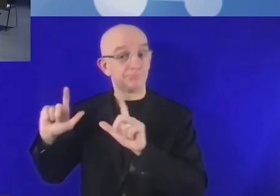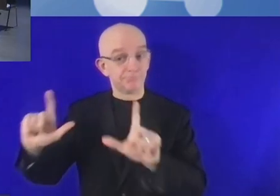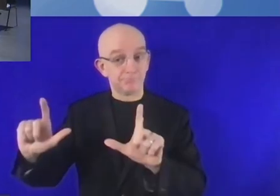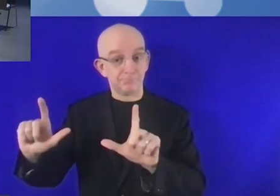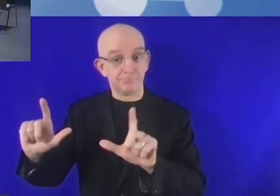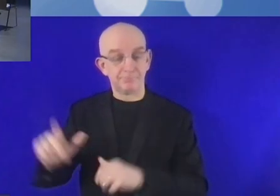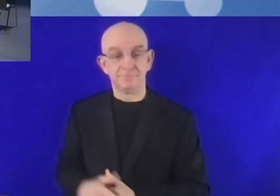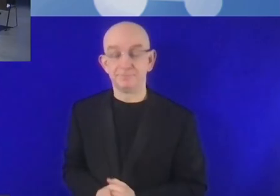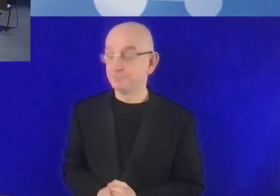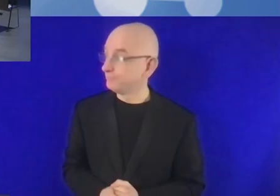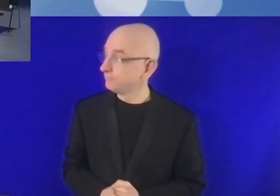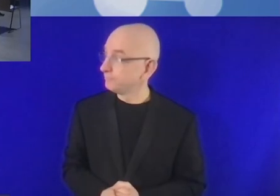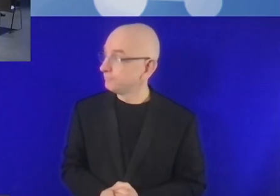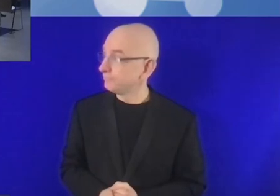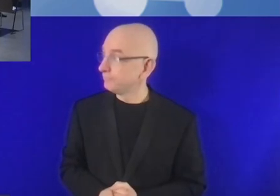nas.